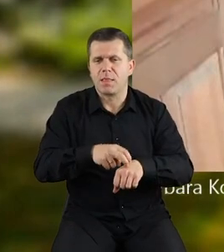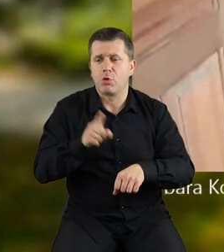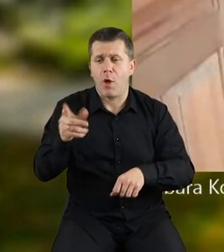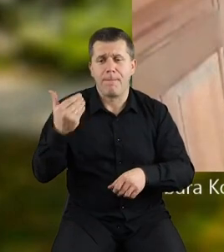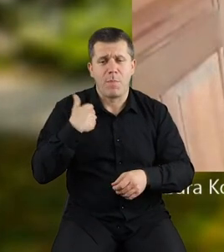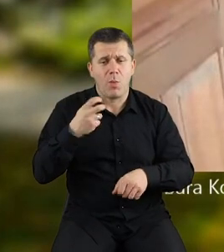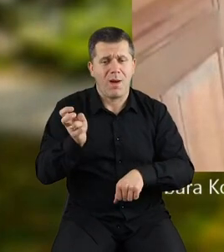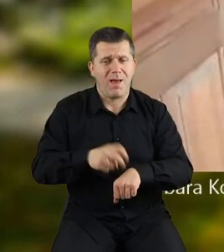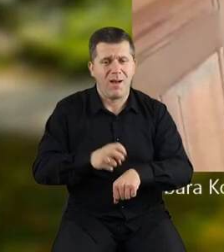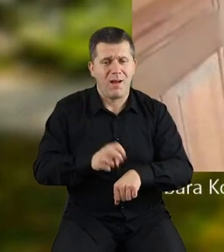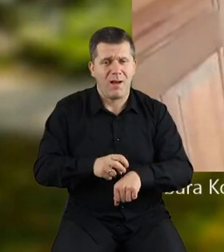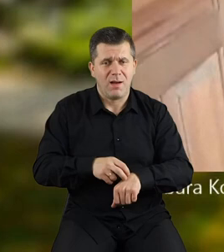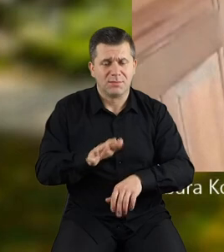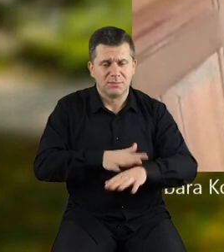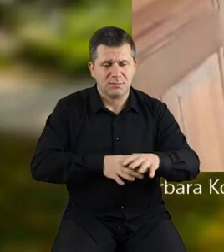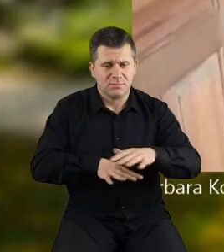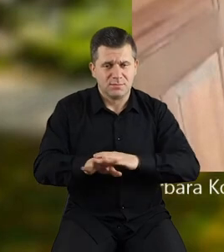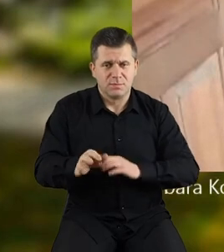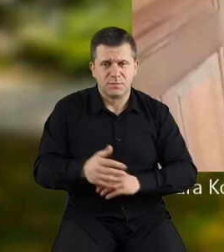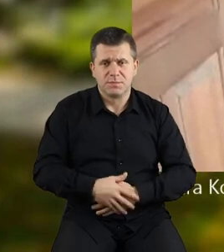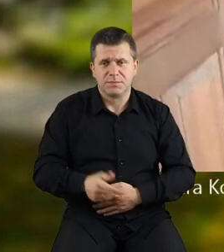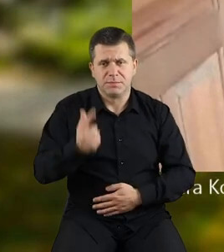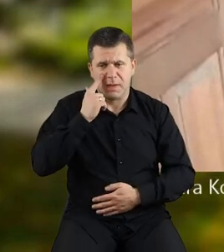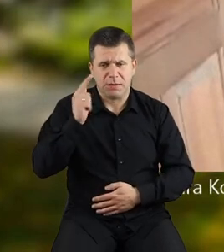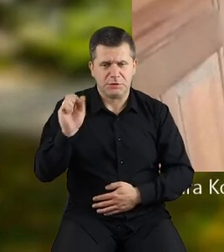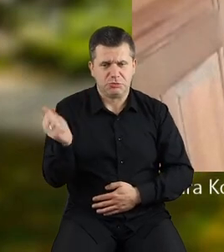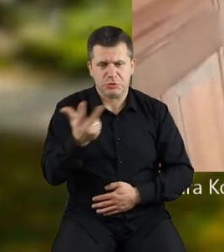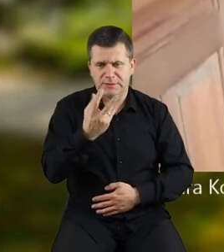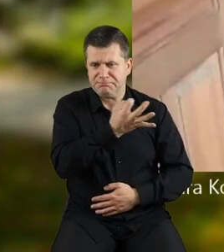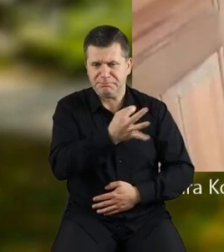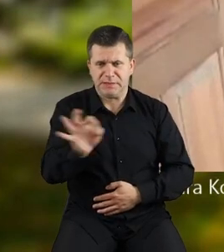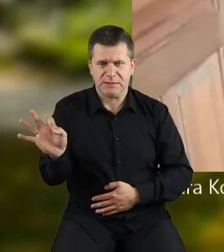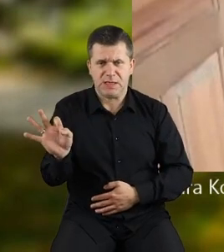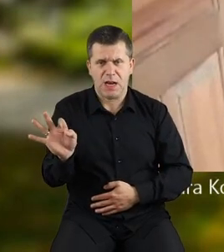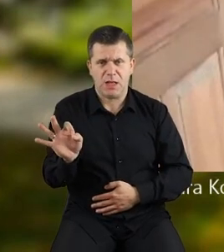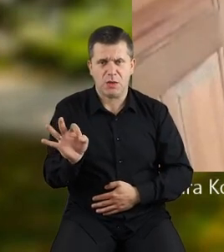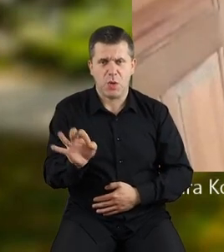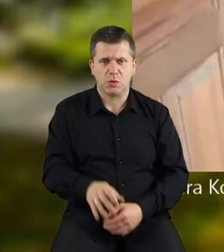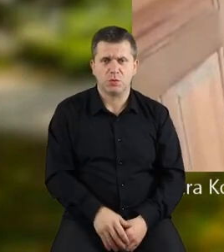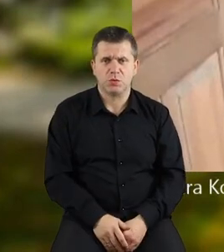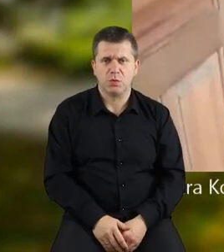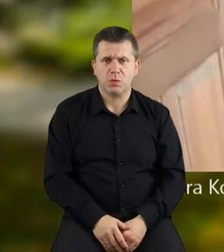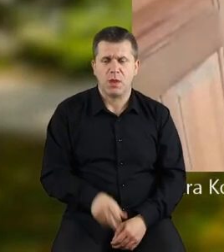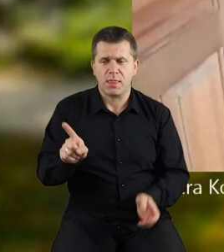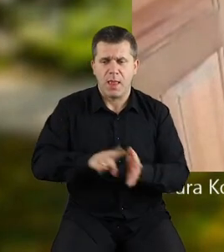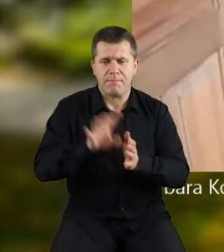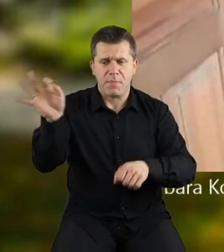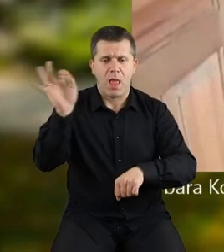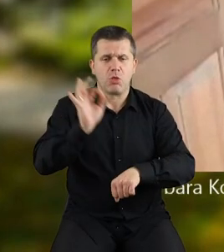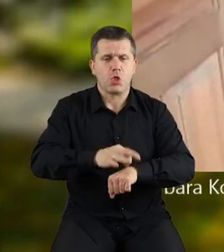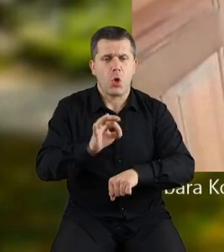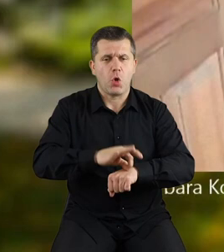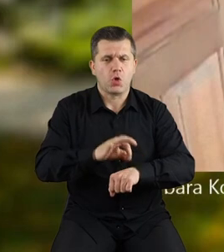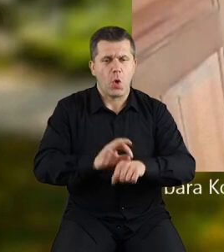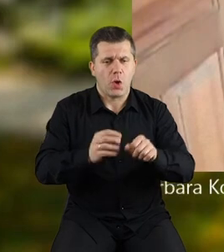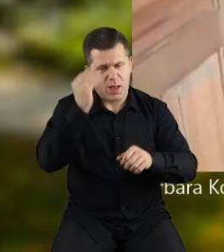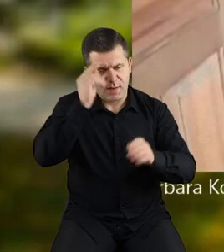ciocia jako lekarz i to z chyba trzema specjalnościami i